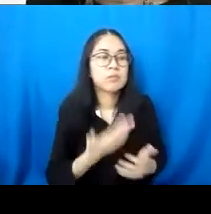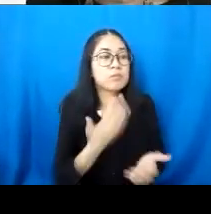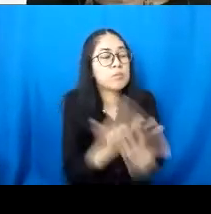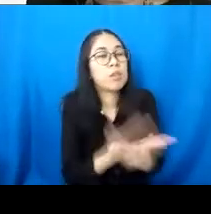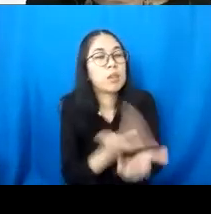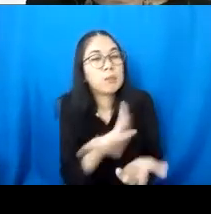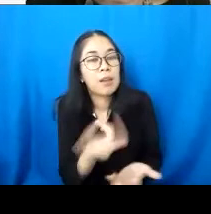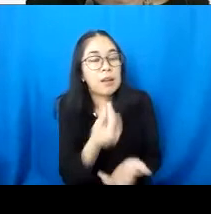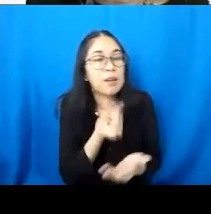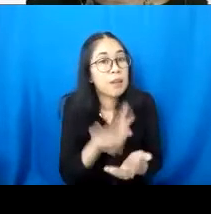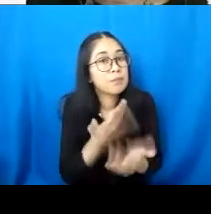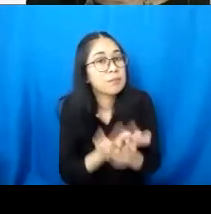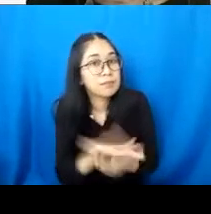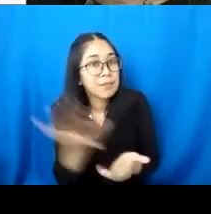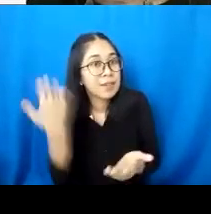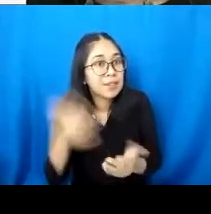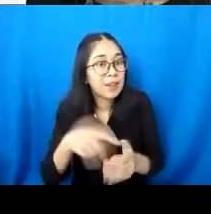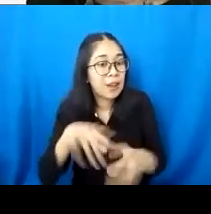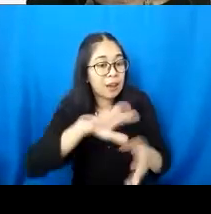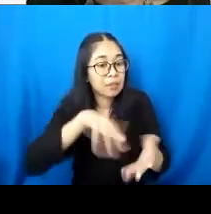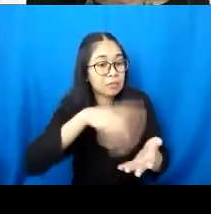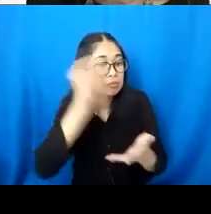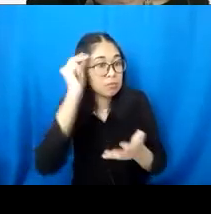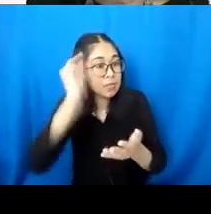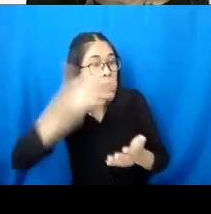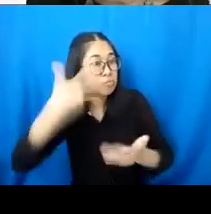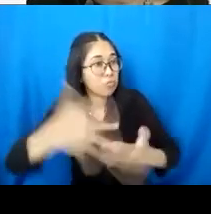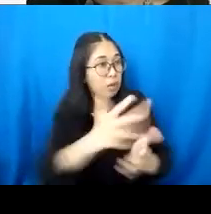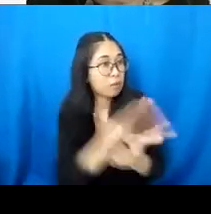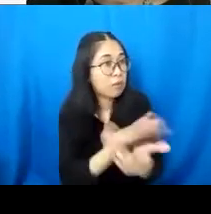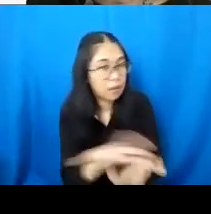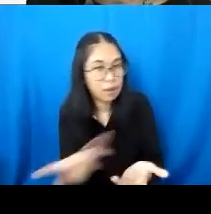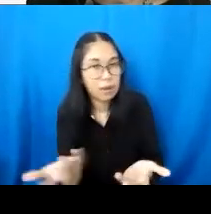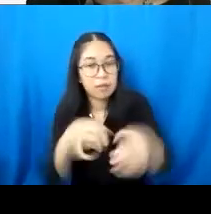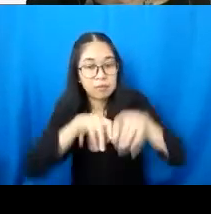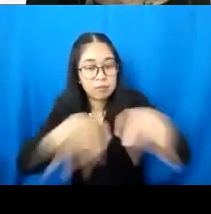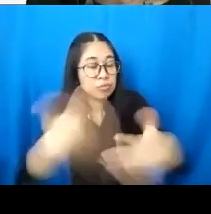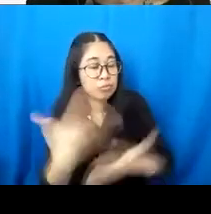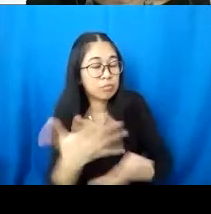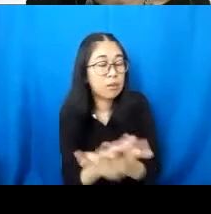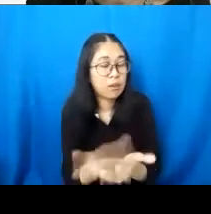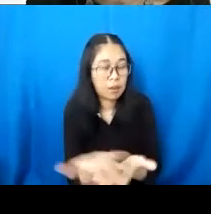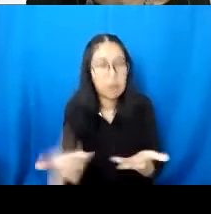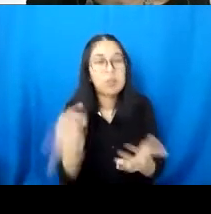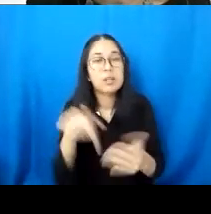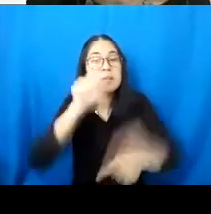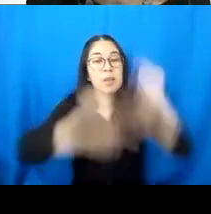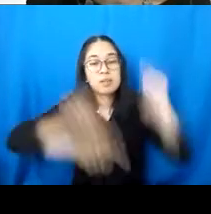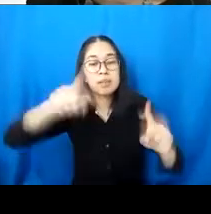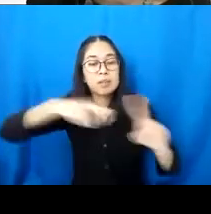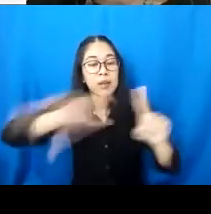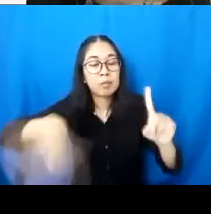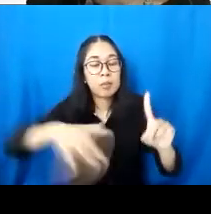anggaran yang sudah dialokasikan itu. Apakah di masing-masing kabupaten itu benar-benar sudah memprogramkan